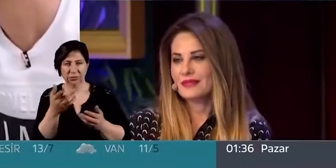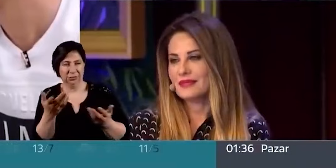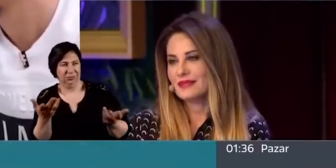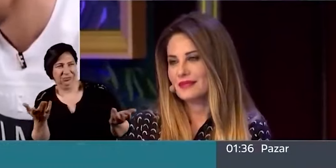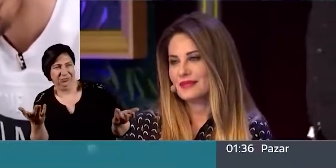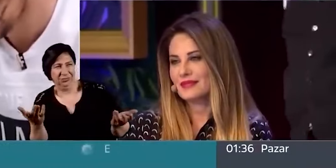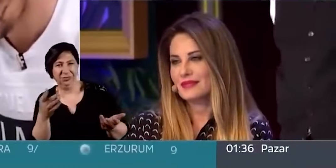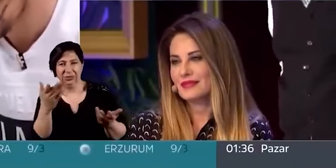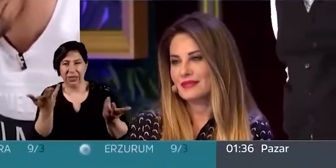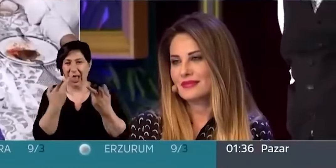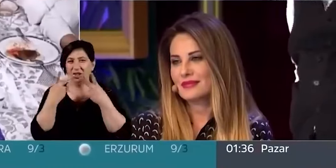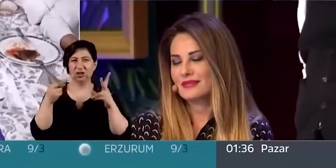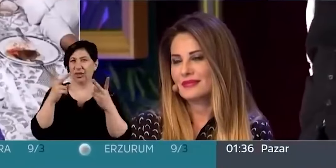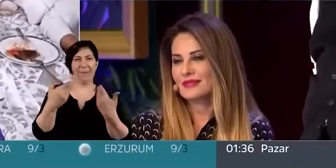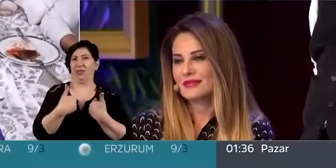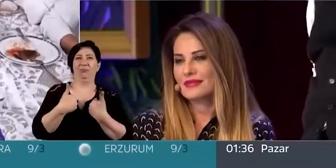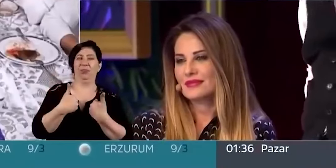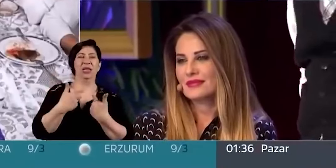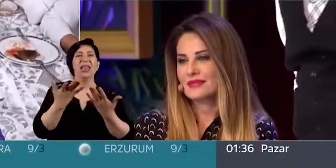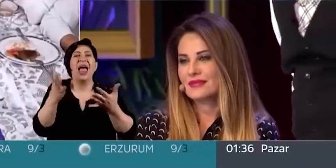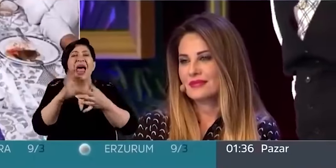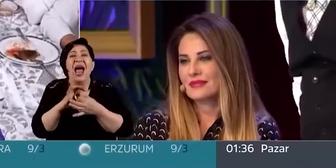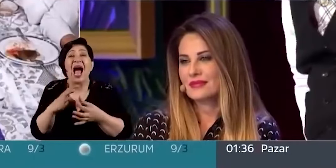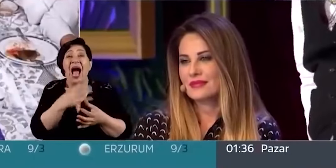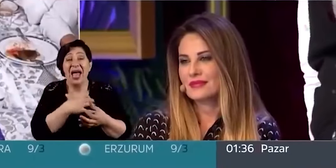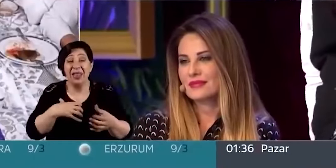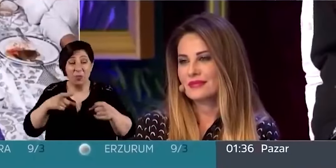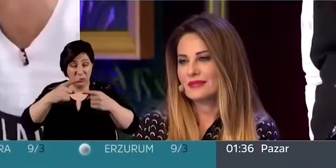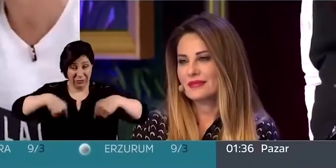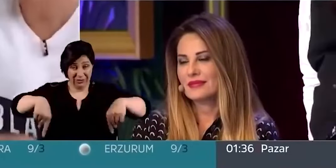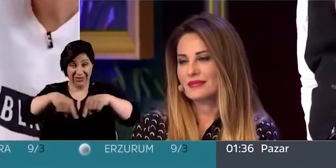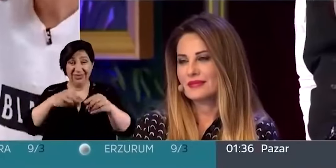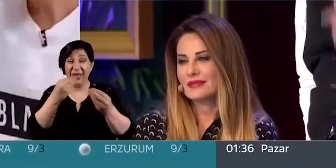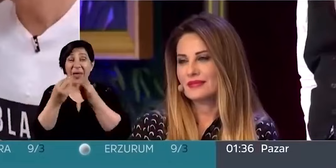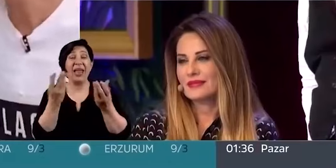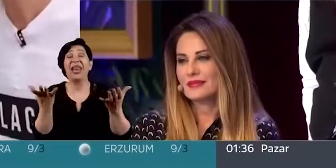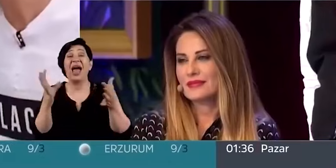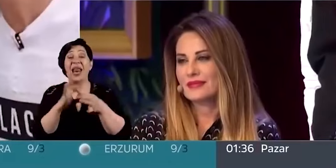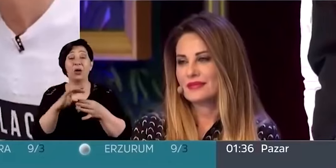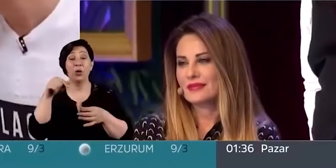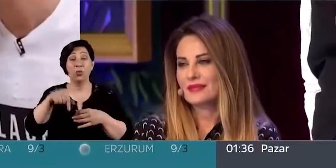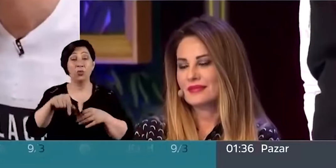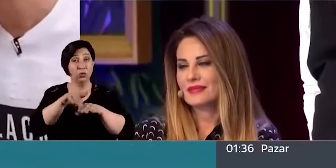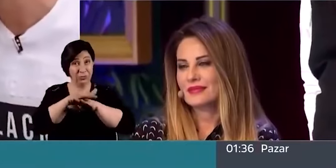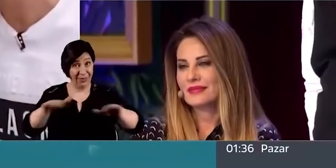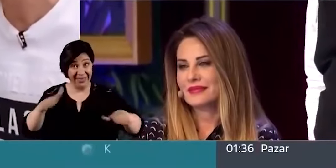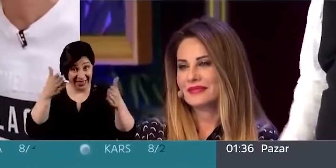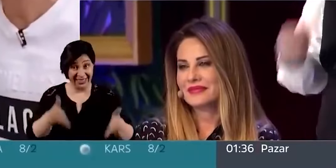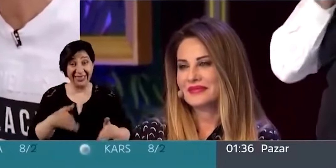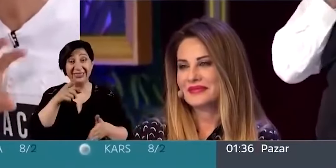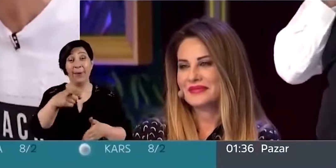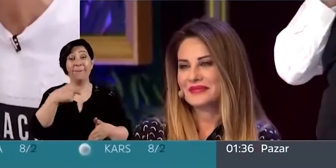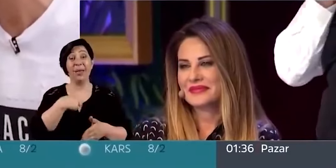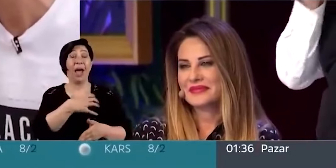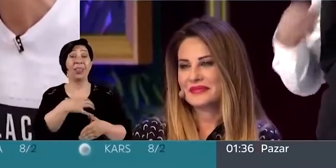demek nasıl yani? Daha nasıl açıklayabilirim? Ne alaka şimdi? Annemle bu sofrada ne alaka? Hayır şu ben an, de... Şu an bu sofradaysak eğer sen